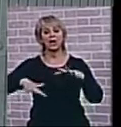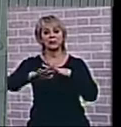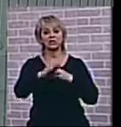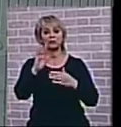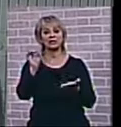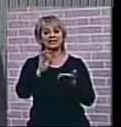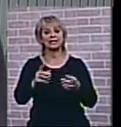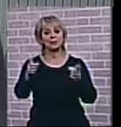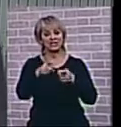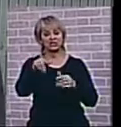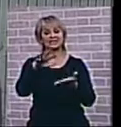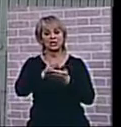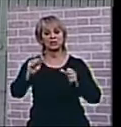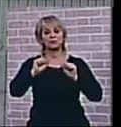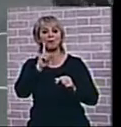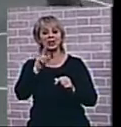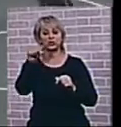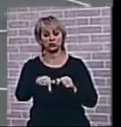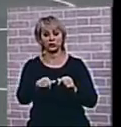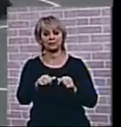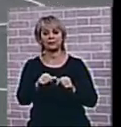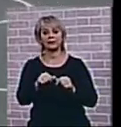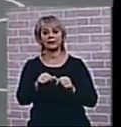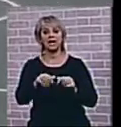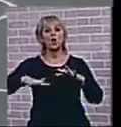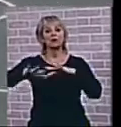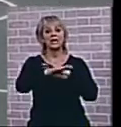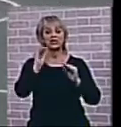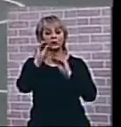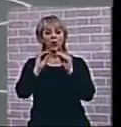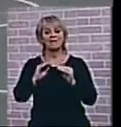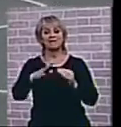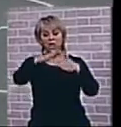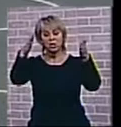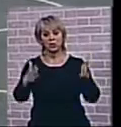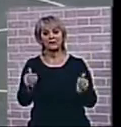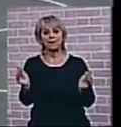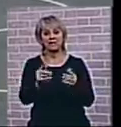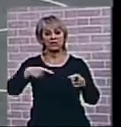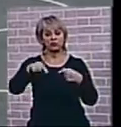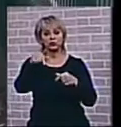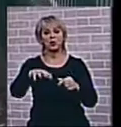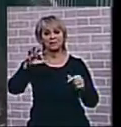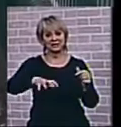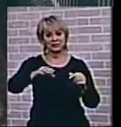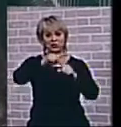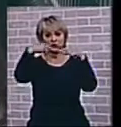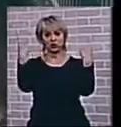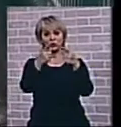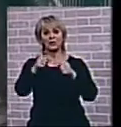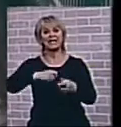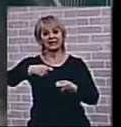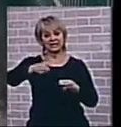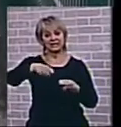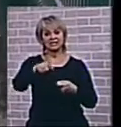станет центром притяжения для занятия спортом молодежи. Площадку оборудовали воротами для мини-футбола, баскетбольным щитом, теннисным столом,